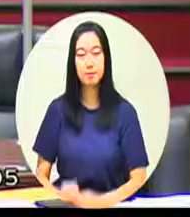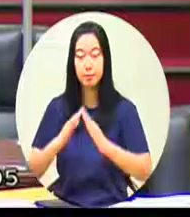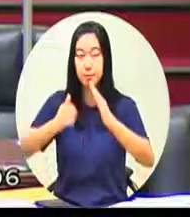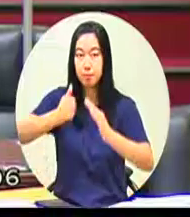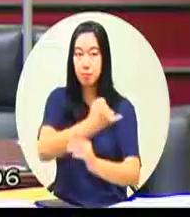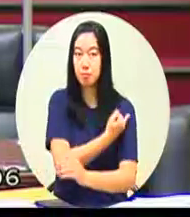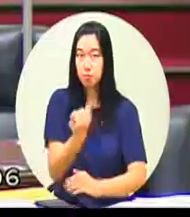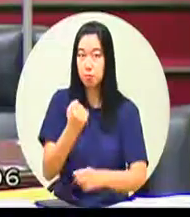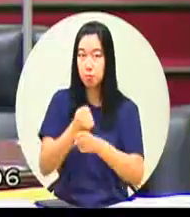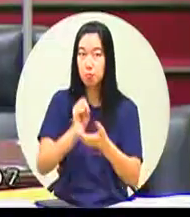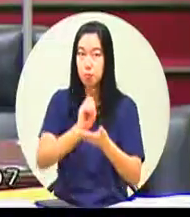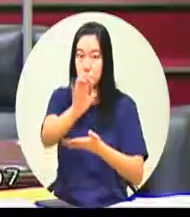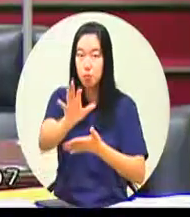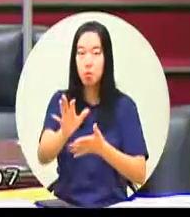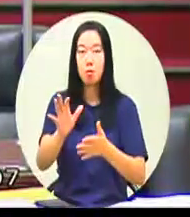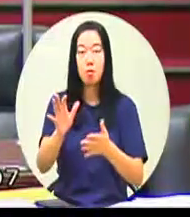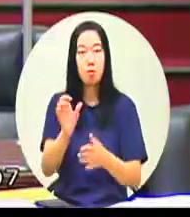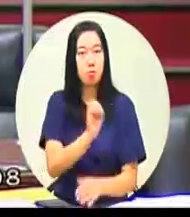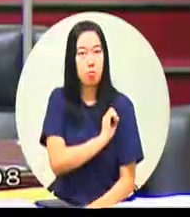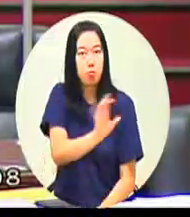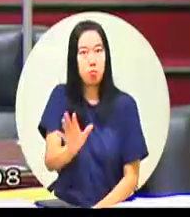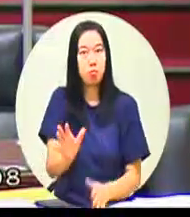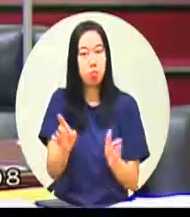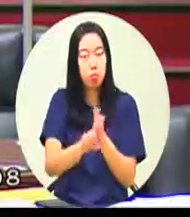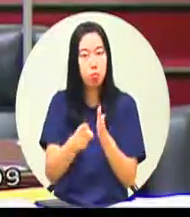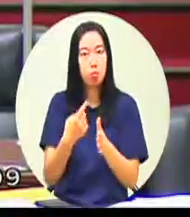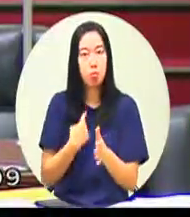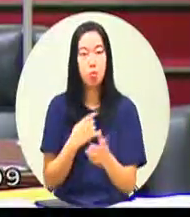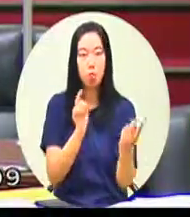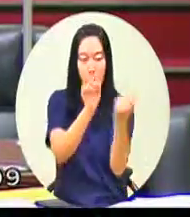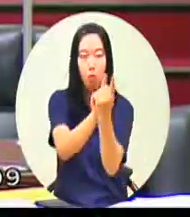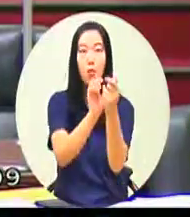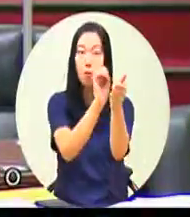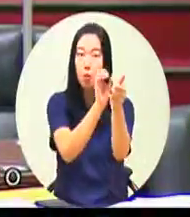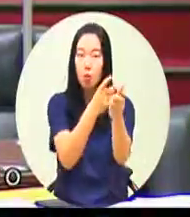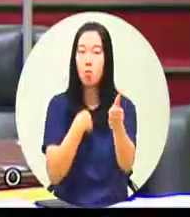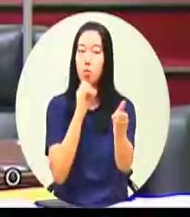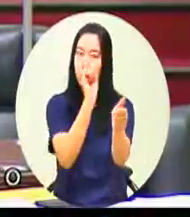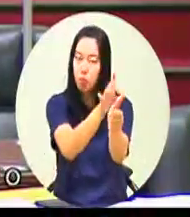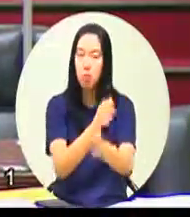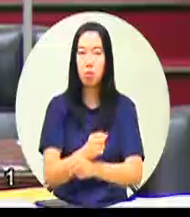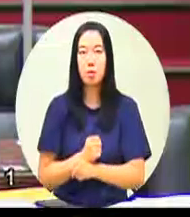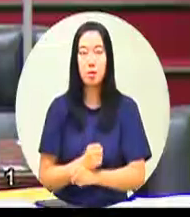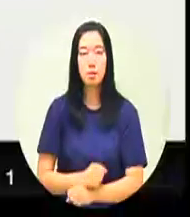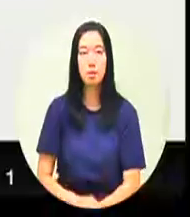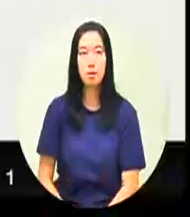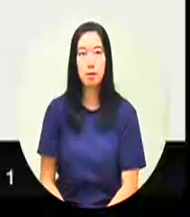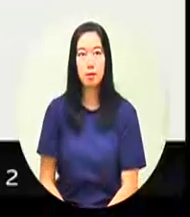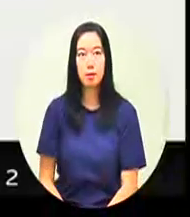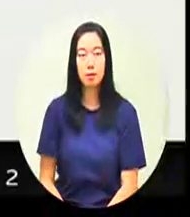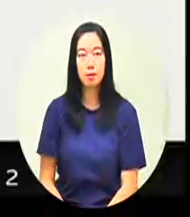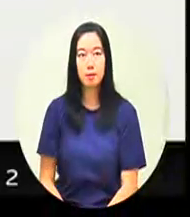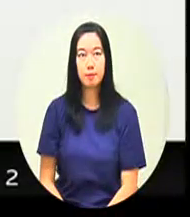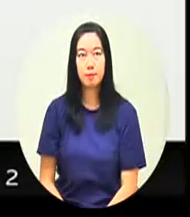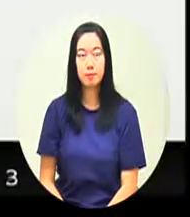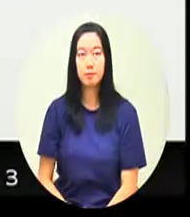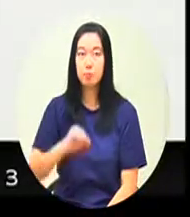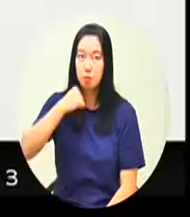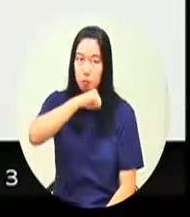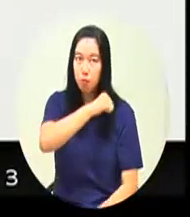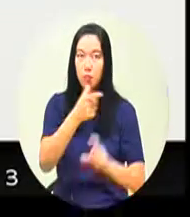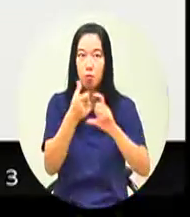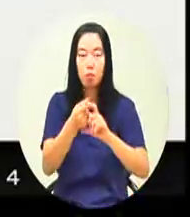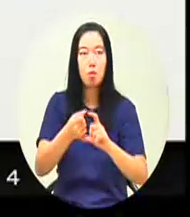结束的时候，我曾经跟市长好报告提醒，全国区域计划修